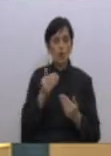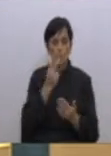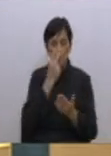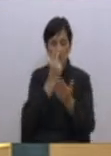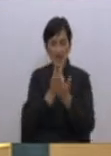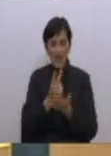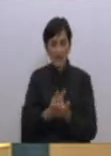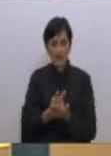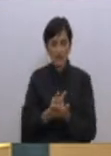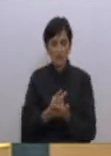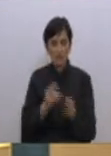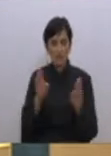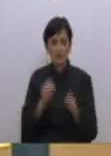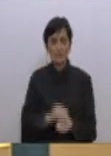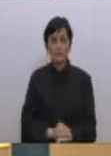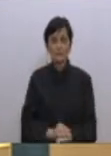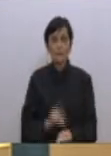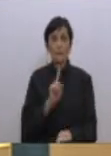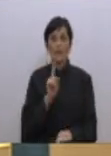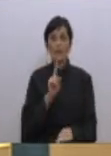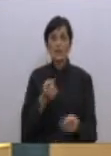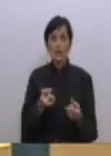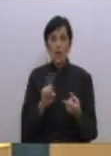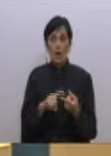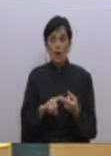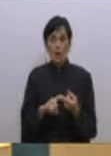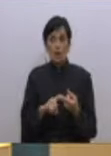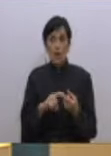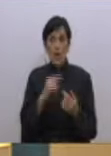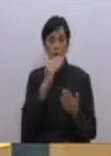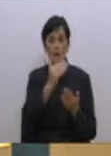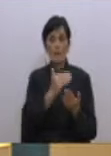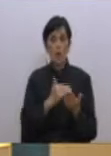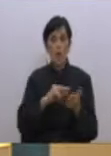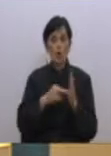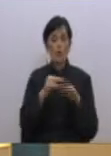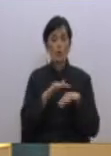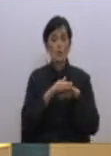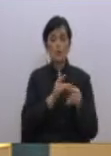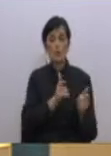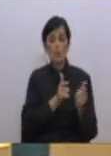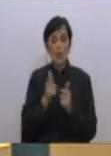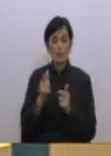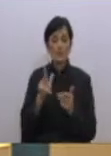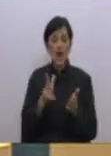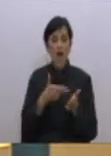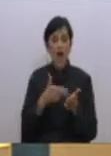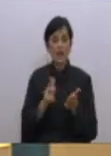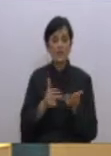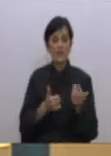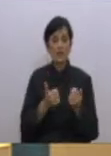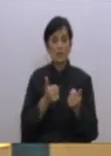მიხედვით. რაც შეეხება პროგრამული ბიუჯეტის მომზადებისა და ანგარიშების პროცესს,